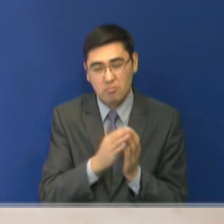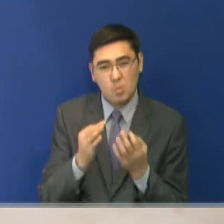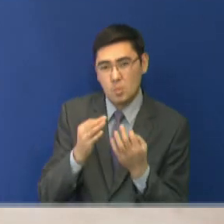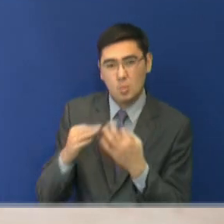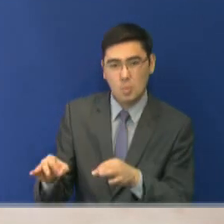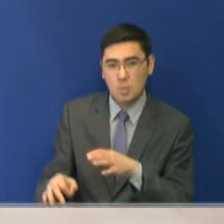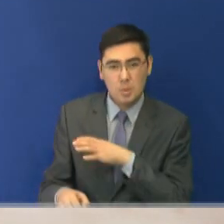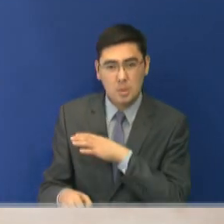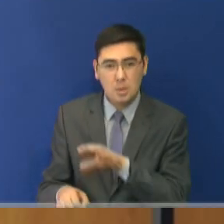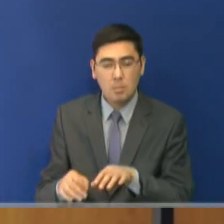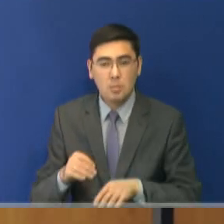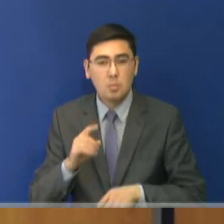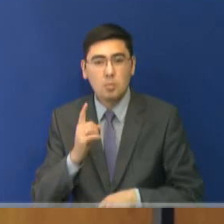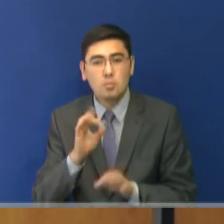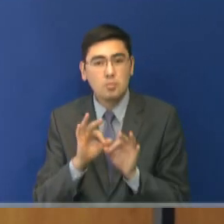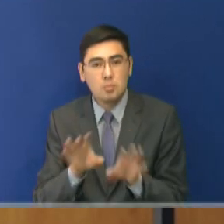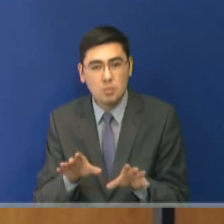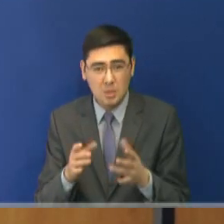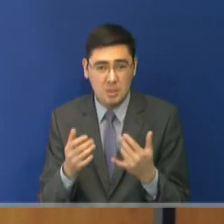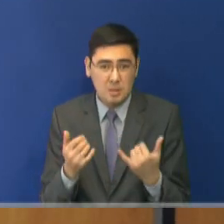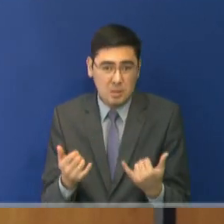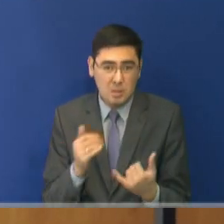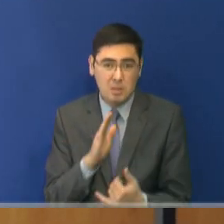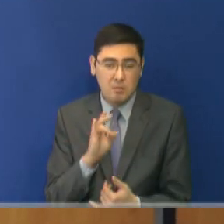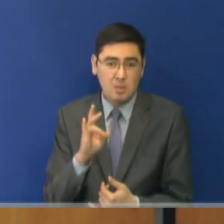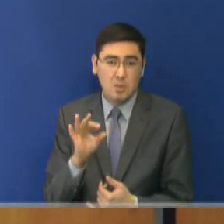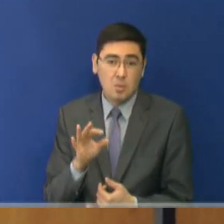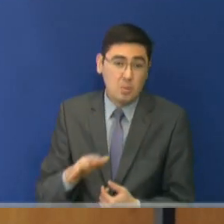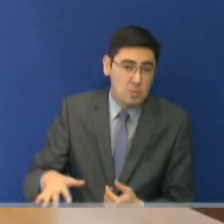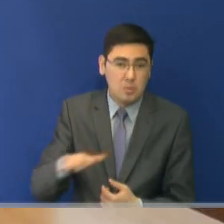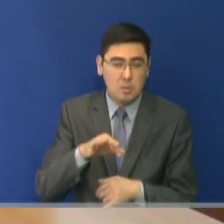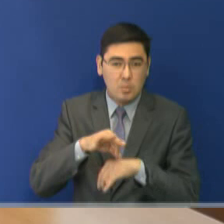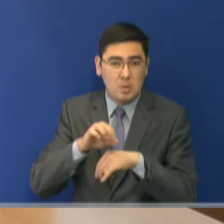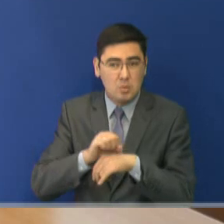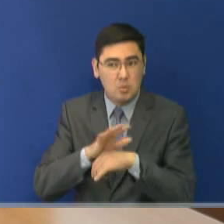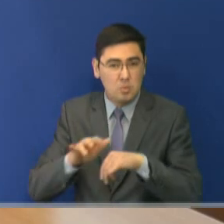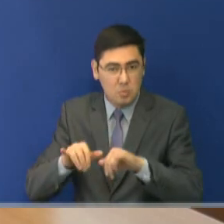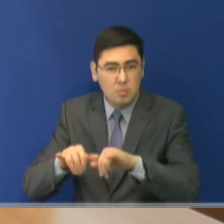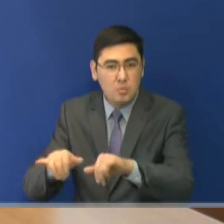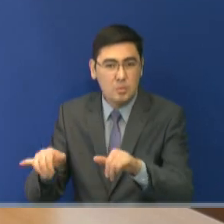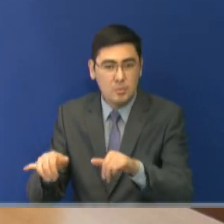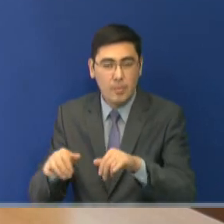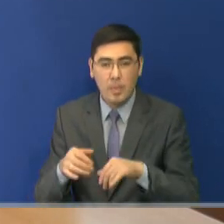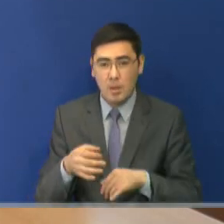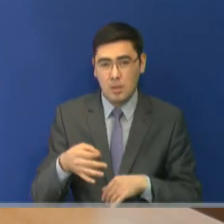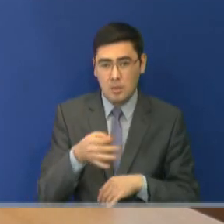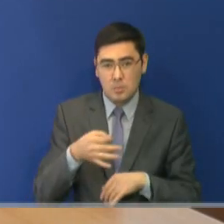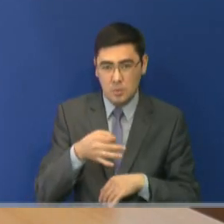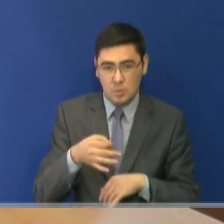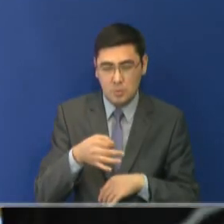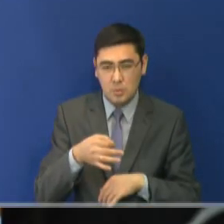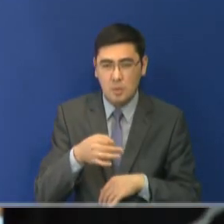с нестабильной эпидситуацией в регионе. По новому постановлению главного санитарного врача области, которое вышло